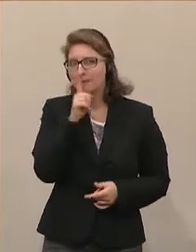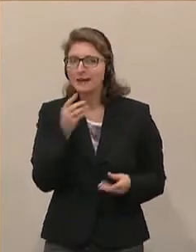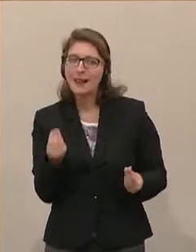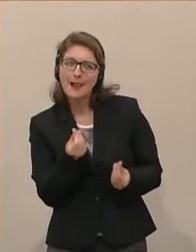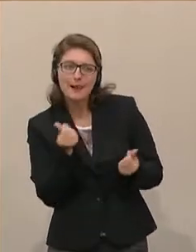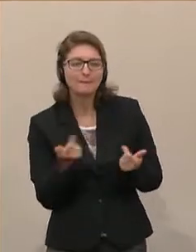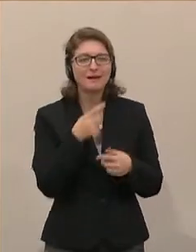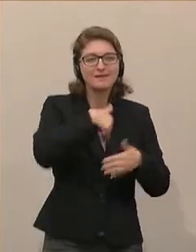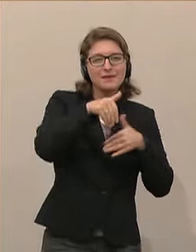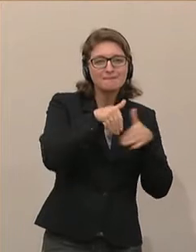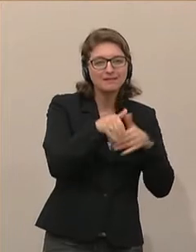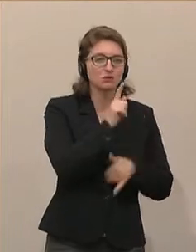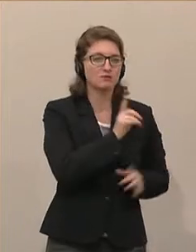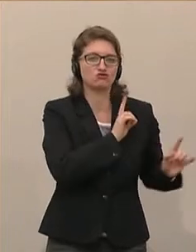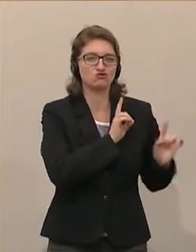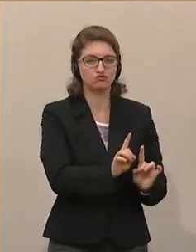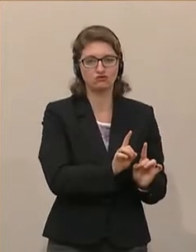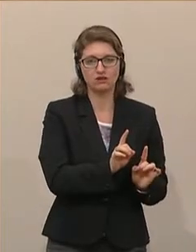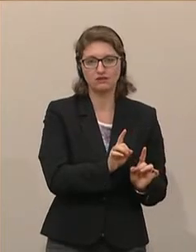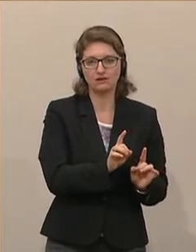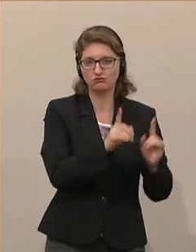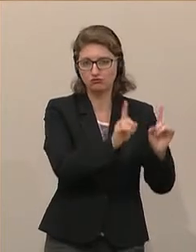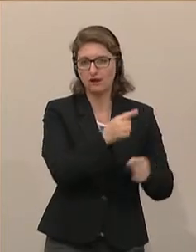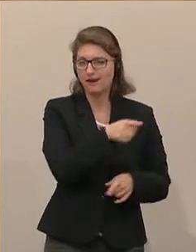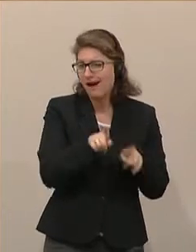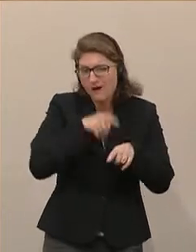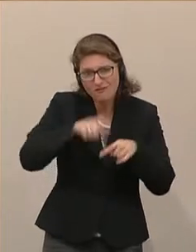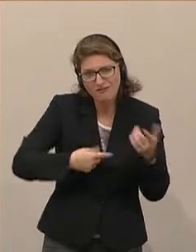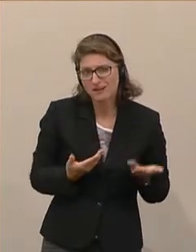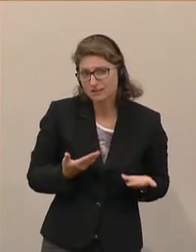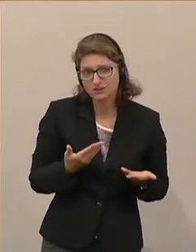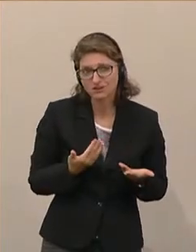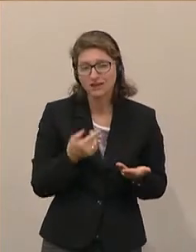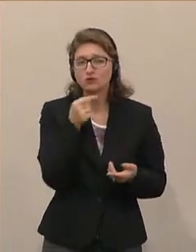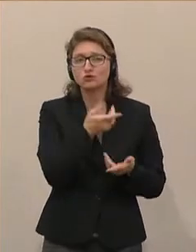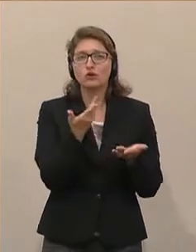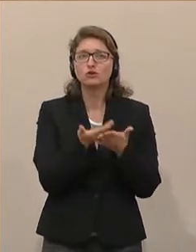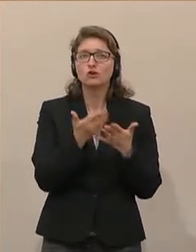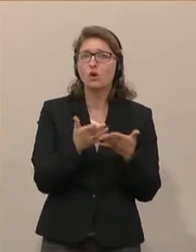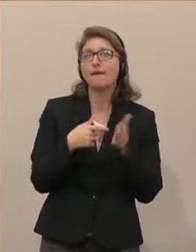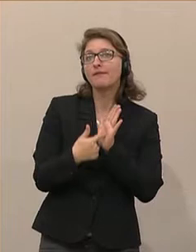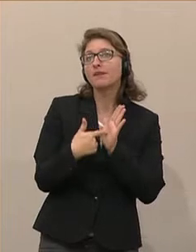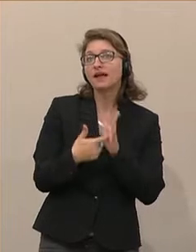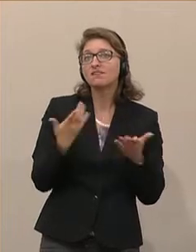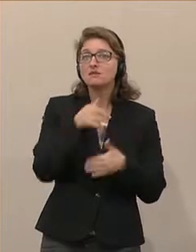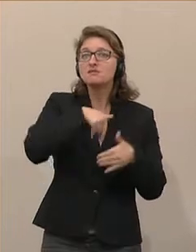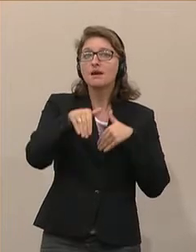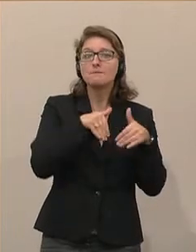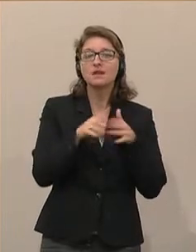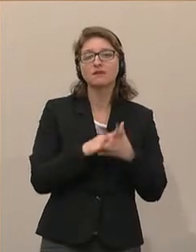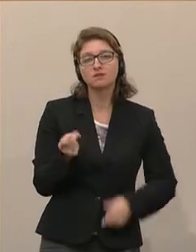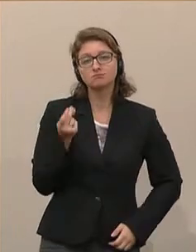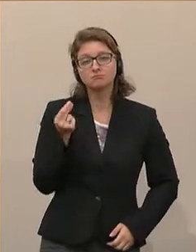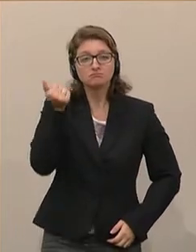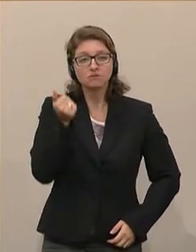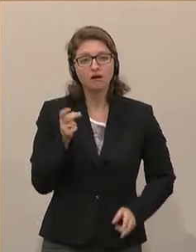zuständige Stelle darzustellen. Auch das ist einfach falsch. Sie tun so, als ob der Innenminister einfach mit dem Finger schnippen